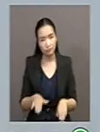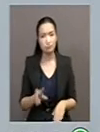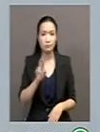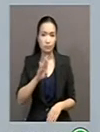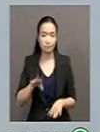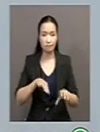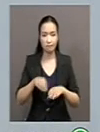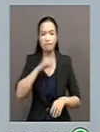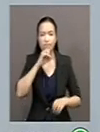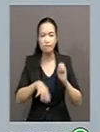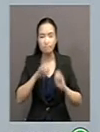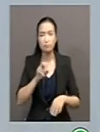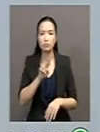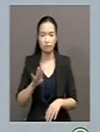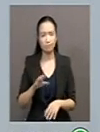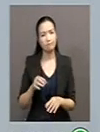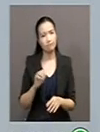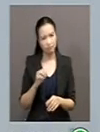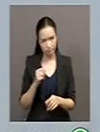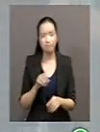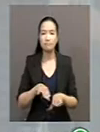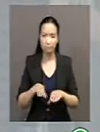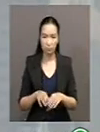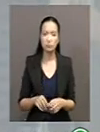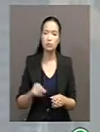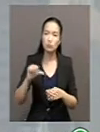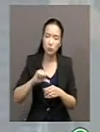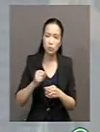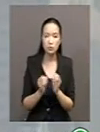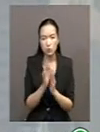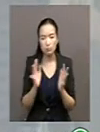ระบบการจัดการขยะและเชื้อเพลิงหุงต้มสะอาดเพื่อลดปัญหามลพิษทางอากาศ